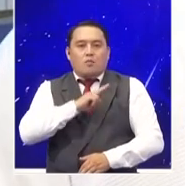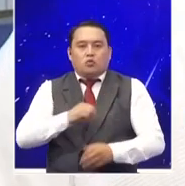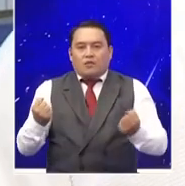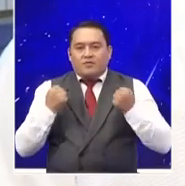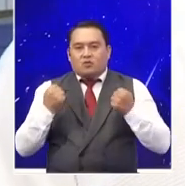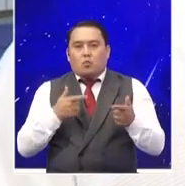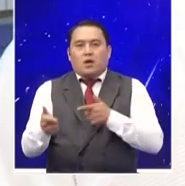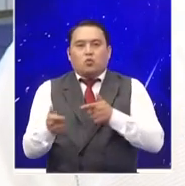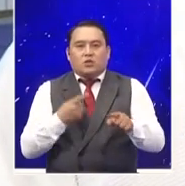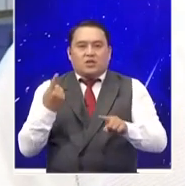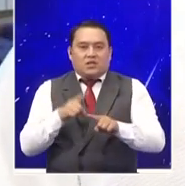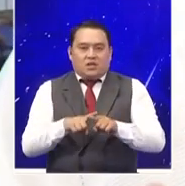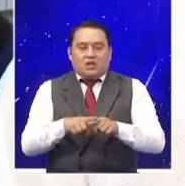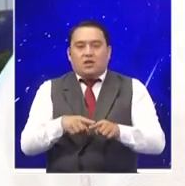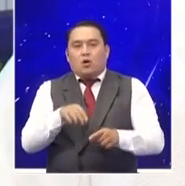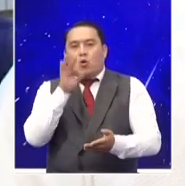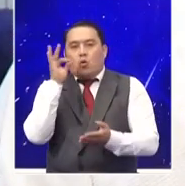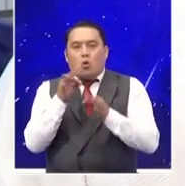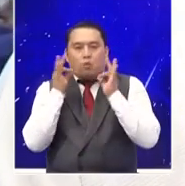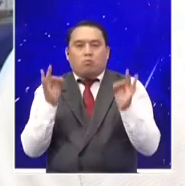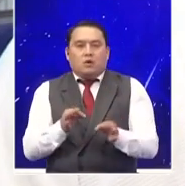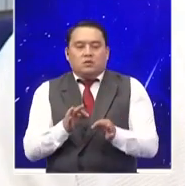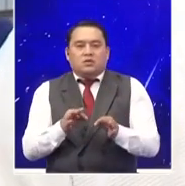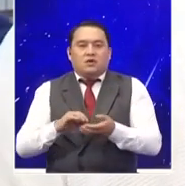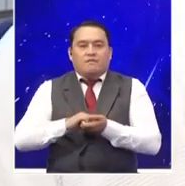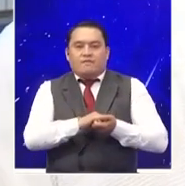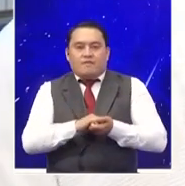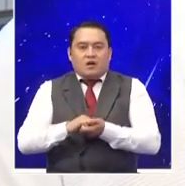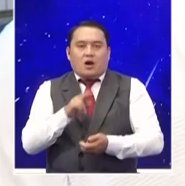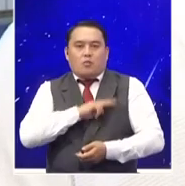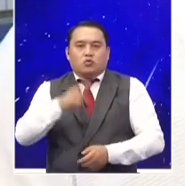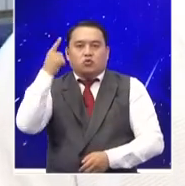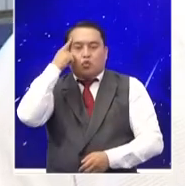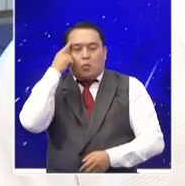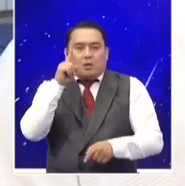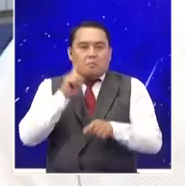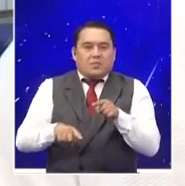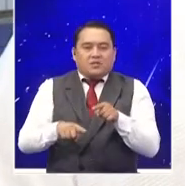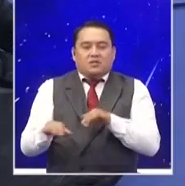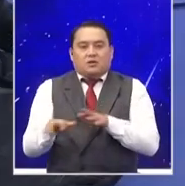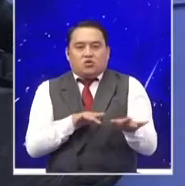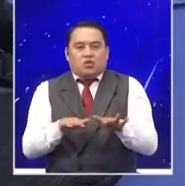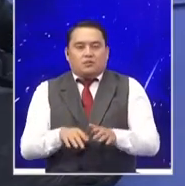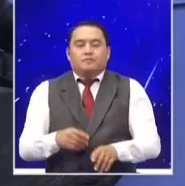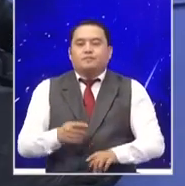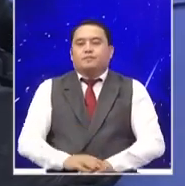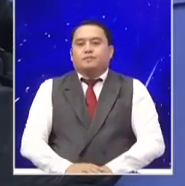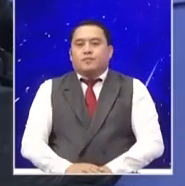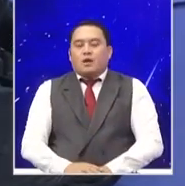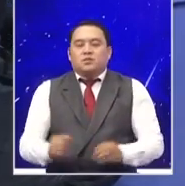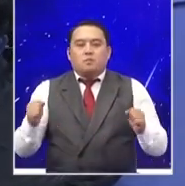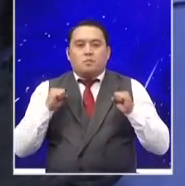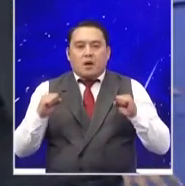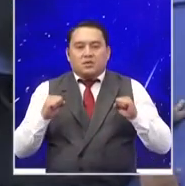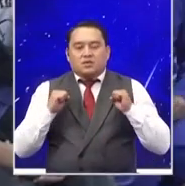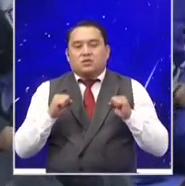физической подготовкой и техникой, но и над тактикой. Ведь джиу-джитсу во время схватки важно работать головой и быстро соображать. Спортсмены намерены стать